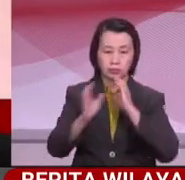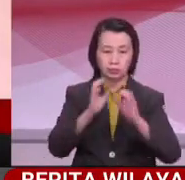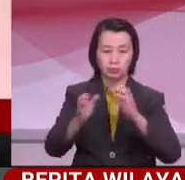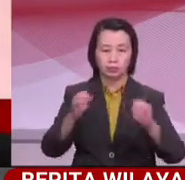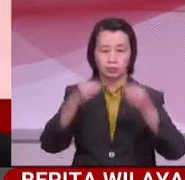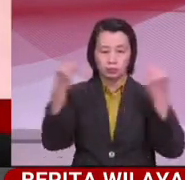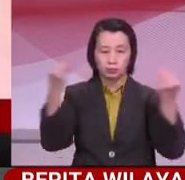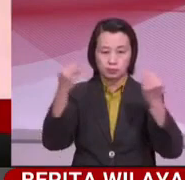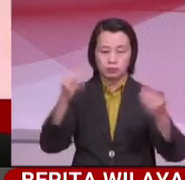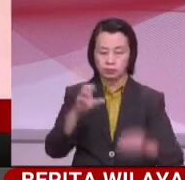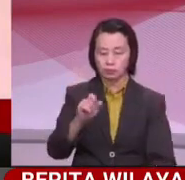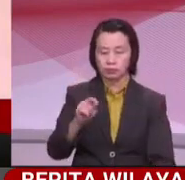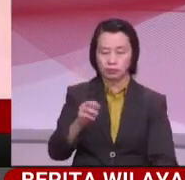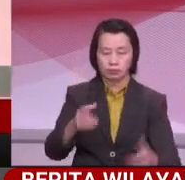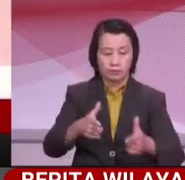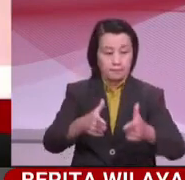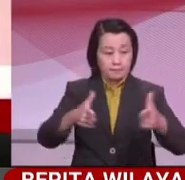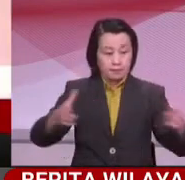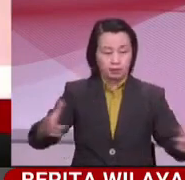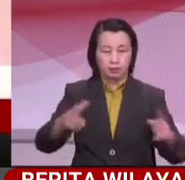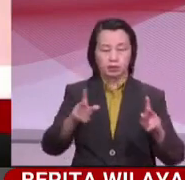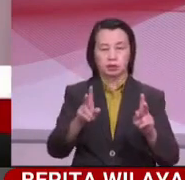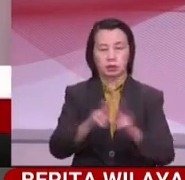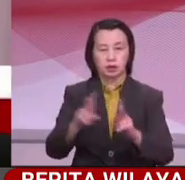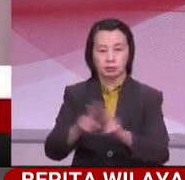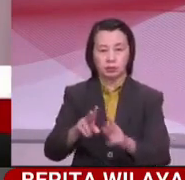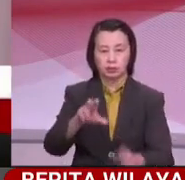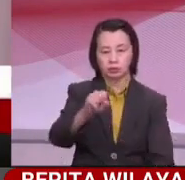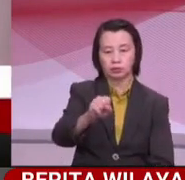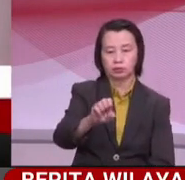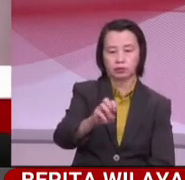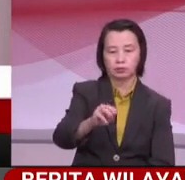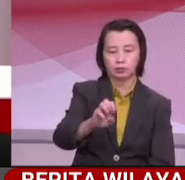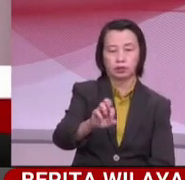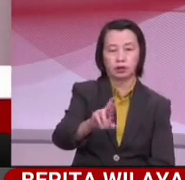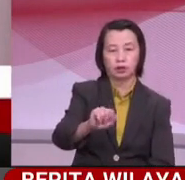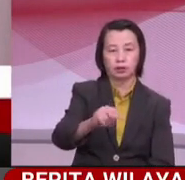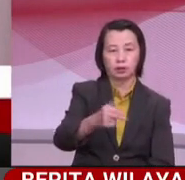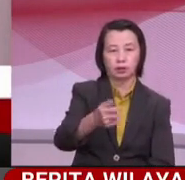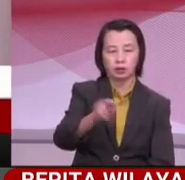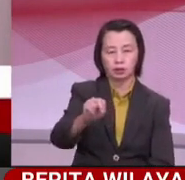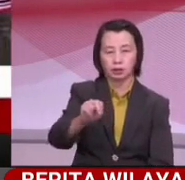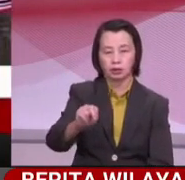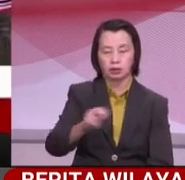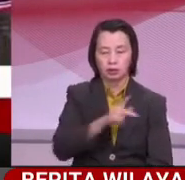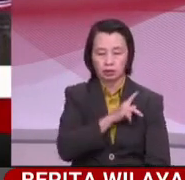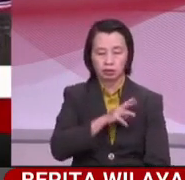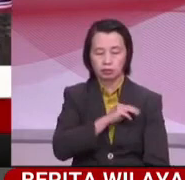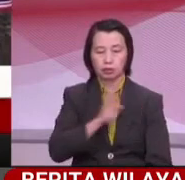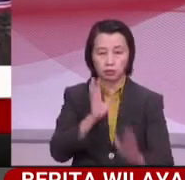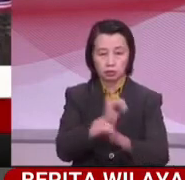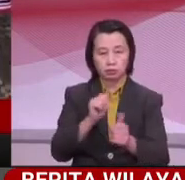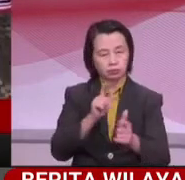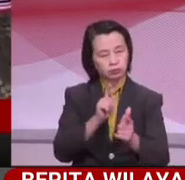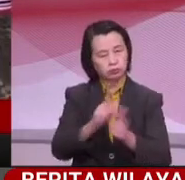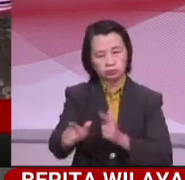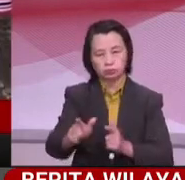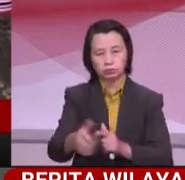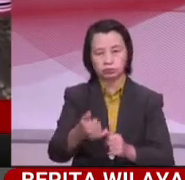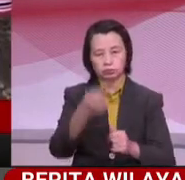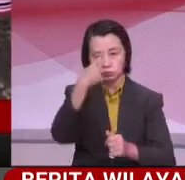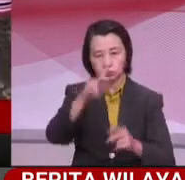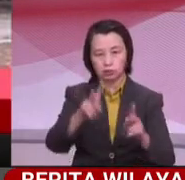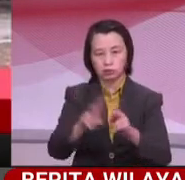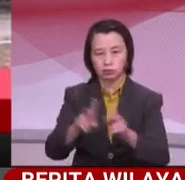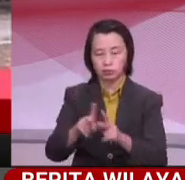peresmian skim pembesaran Kampung sampai restaurant hari ini etopa tinggi Abang Johari turut meluluskan skim tersebut bagi kampung